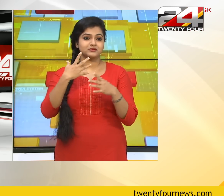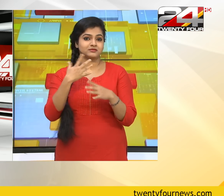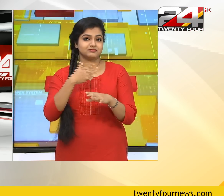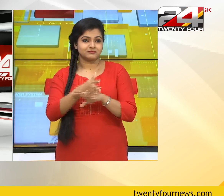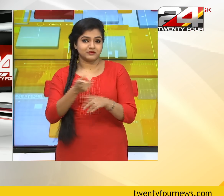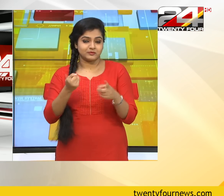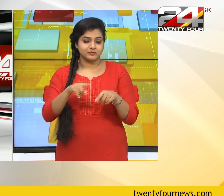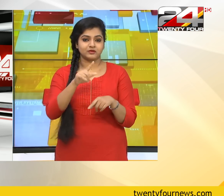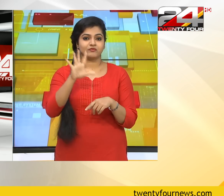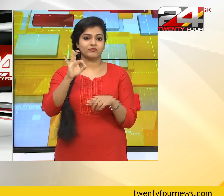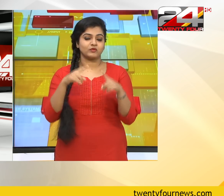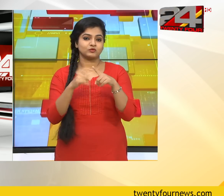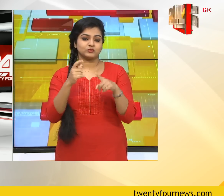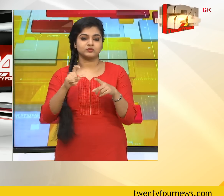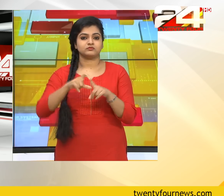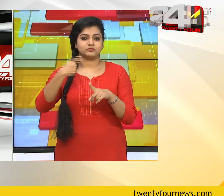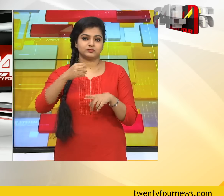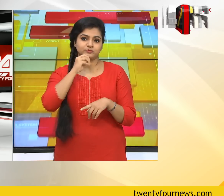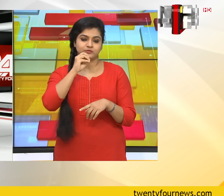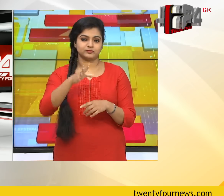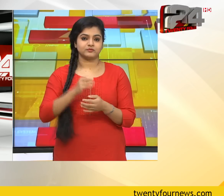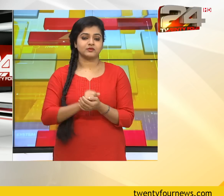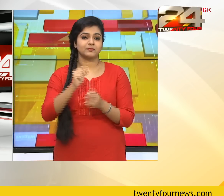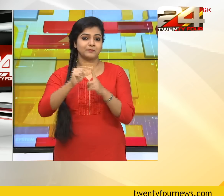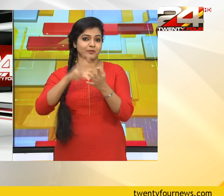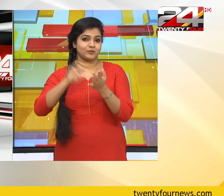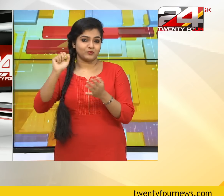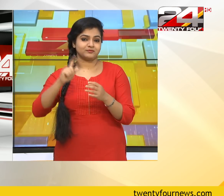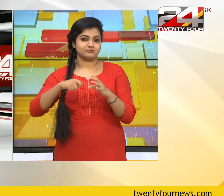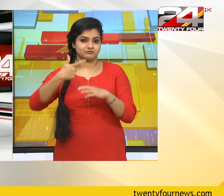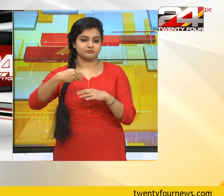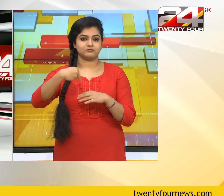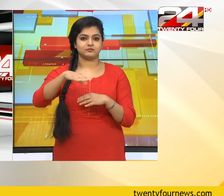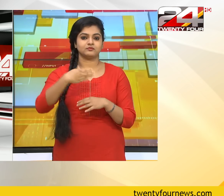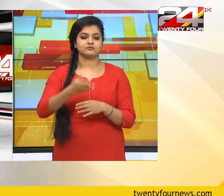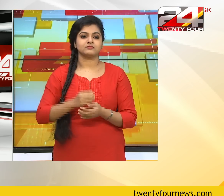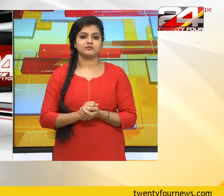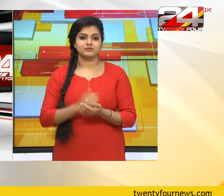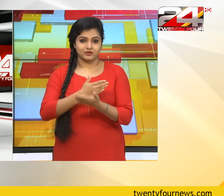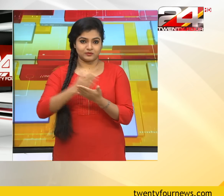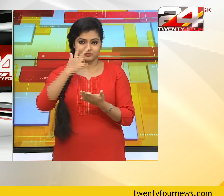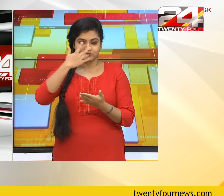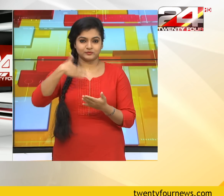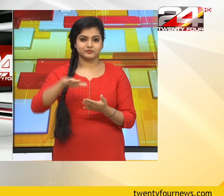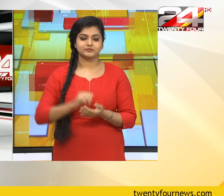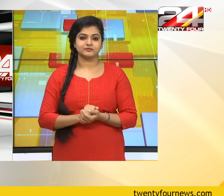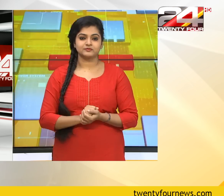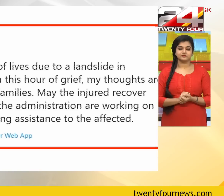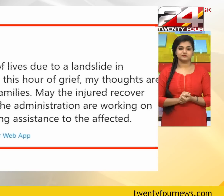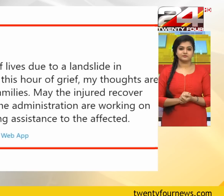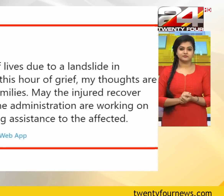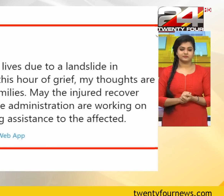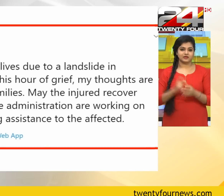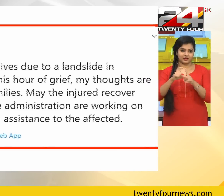വീതവും ധനസഹായം പ്രഖ്യാപിച്ചു. പ്രധാനമന്ത്രിയുടെ ദുരിതാശ്വാസ നിധിയിൽ നിന്നാണ് ധനസഹായം നൽകുക. വിശദാംശങ്ങളുമായി എം പി പ്രദീപ് കുമാർ